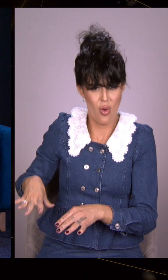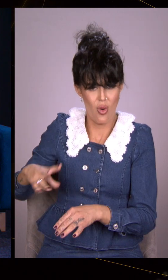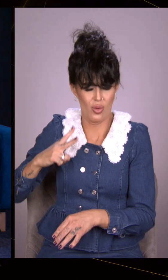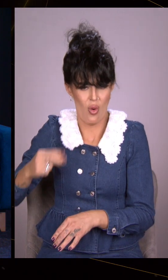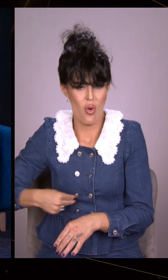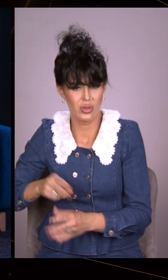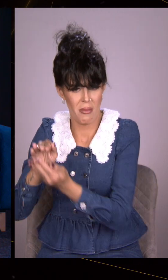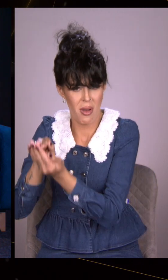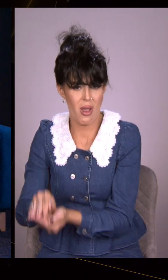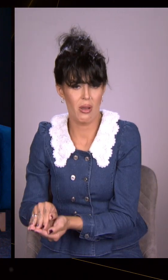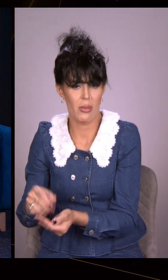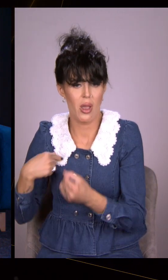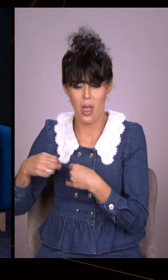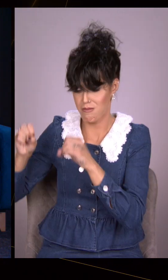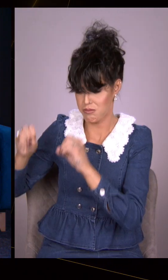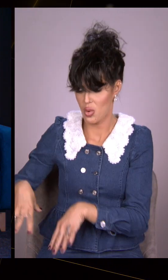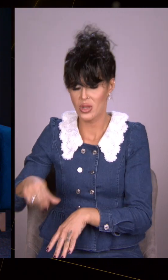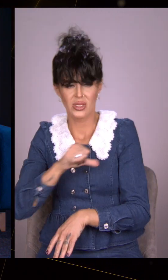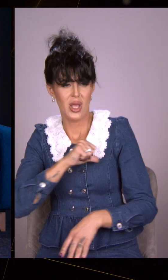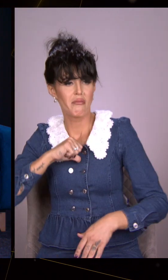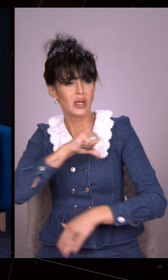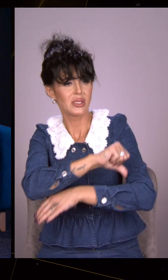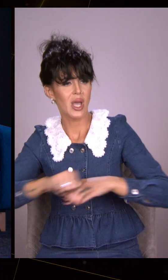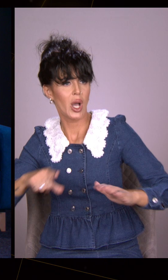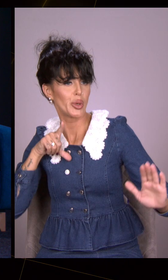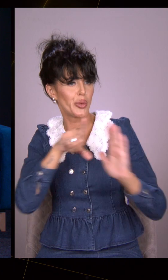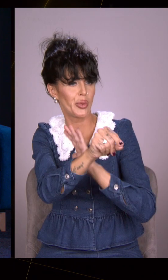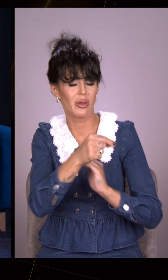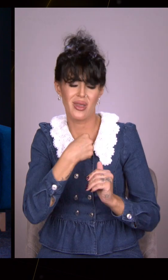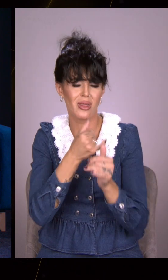Кажу, Настя лежить тут. Як я поїду?